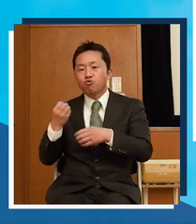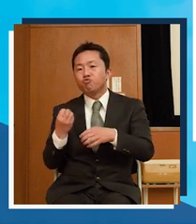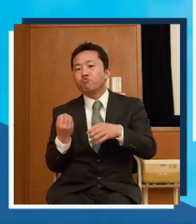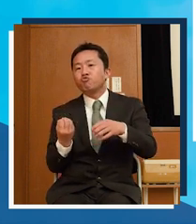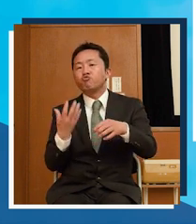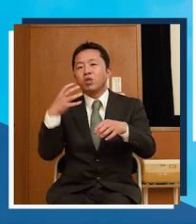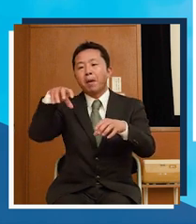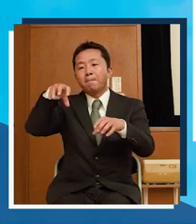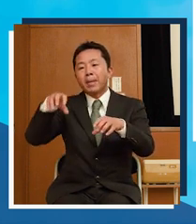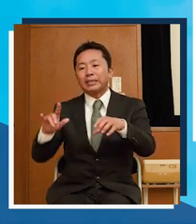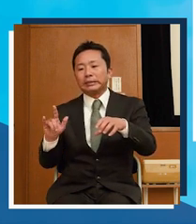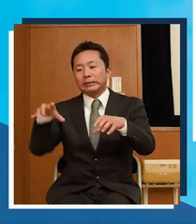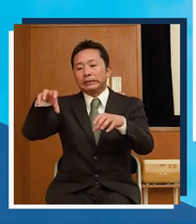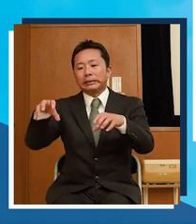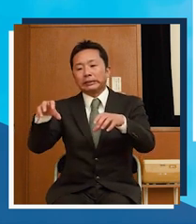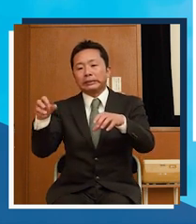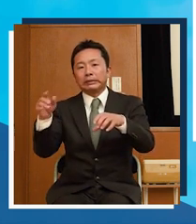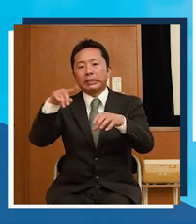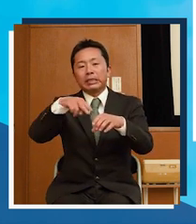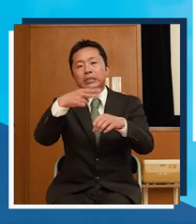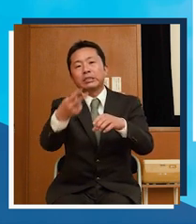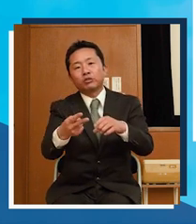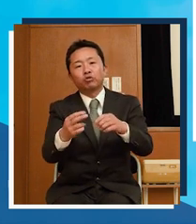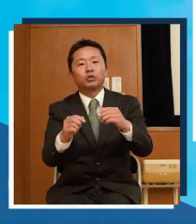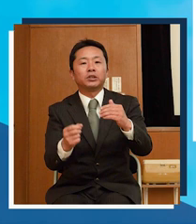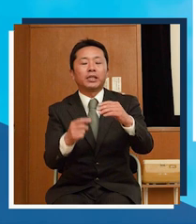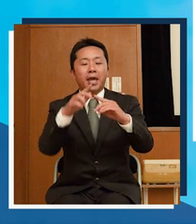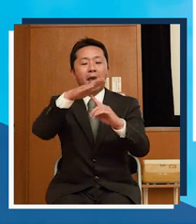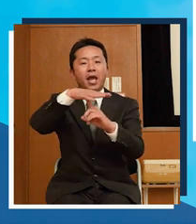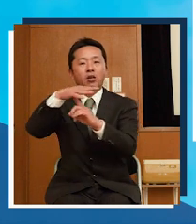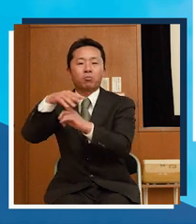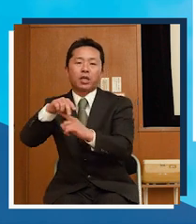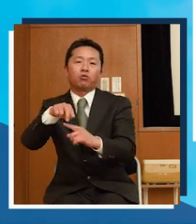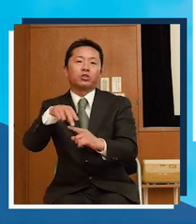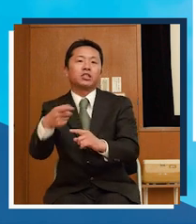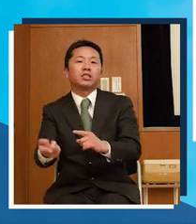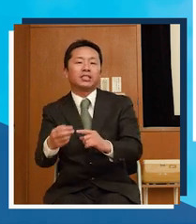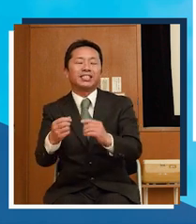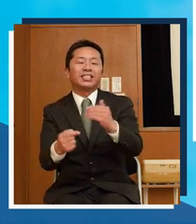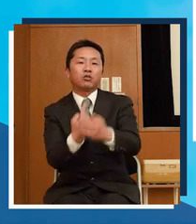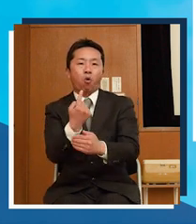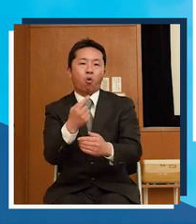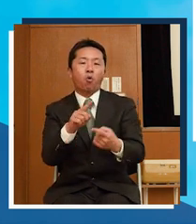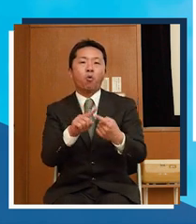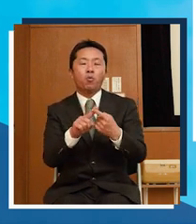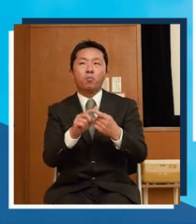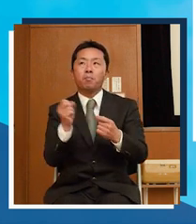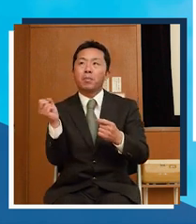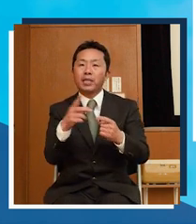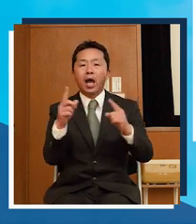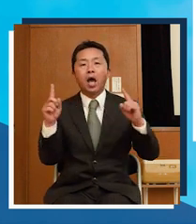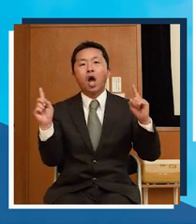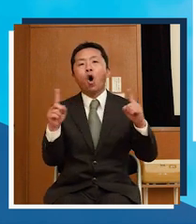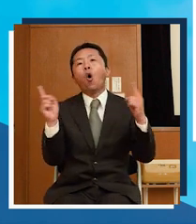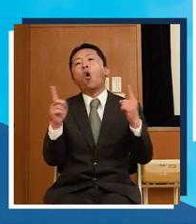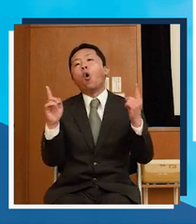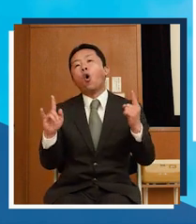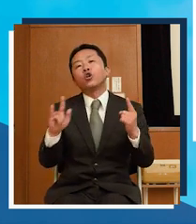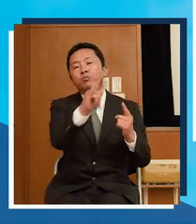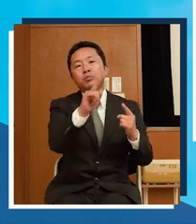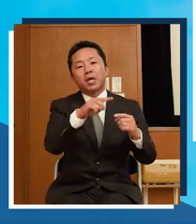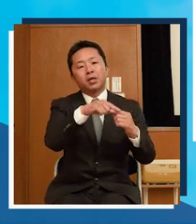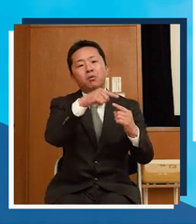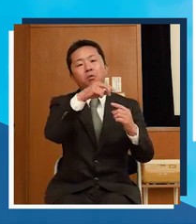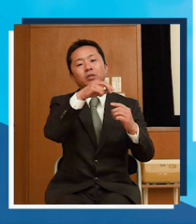ヘリコプターが墜落する事故2016年には名阿野沿岸でのえオスプレーの墜落事故